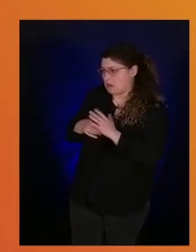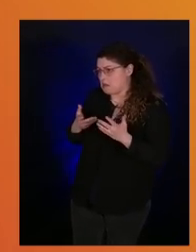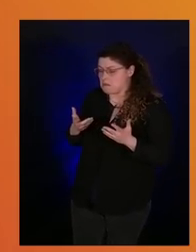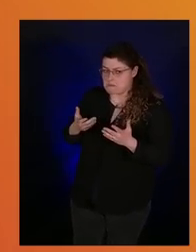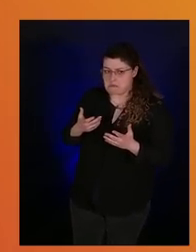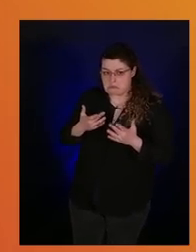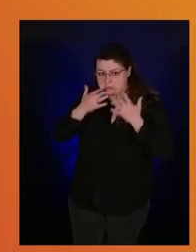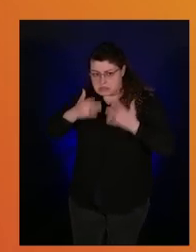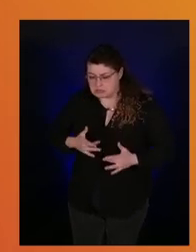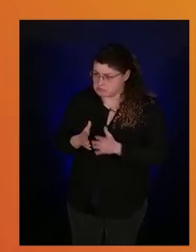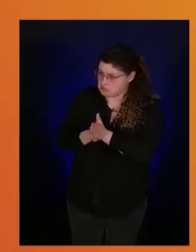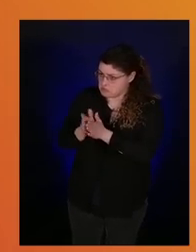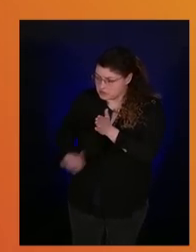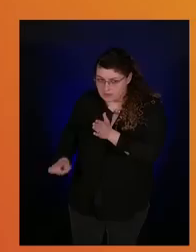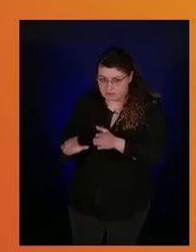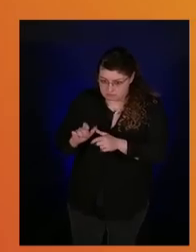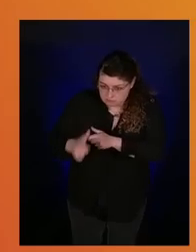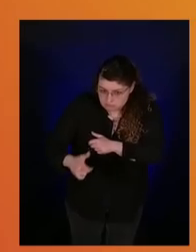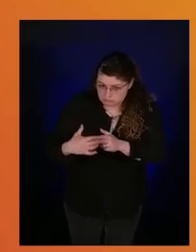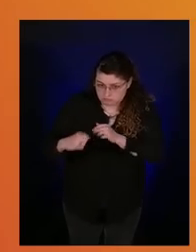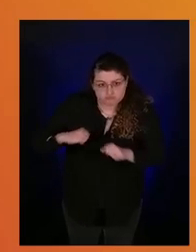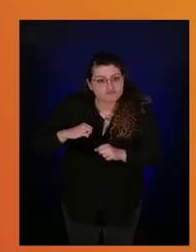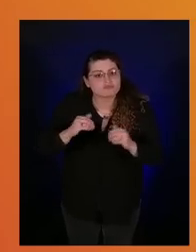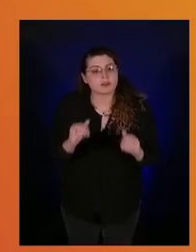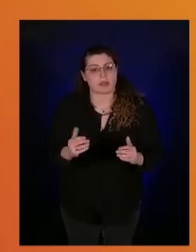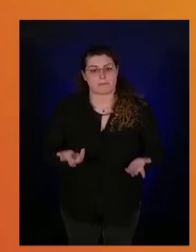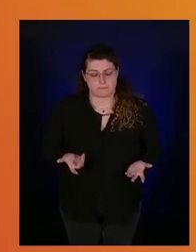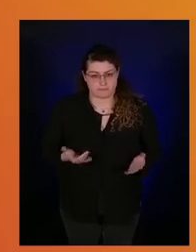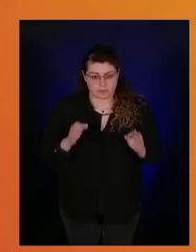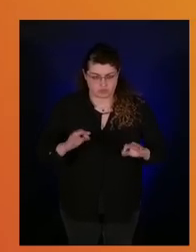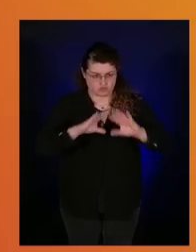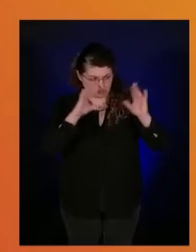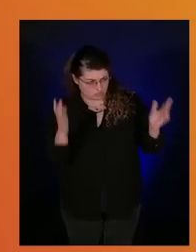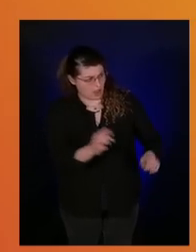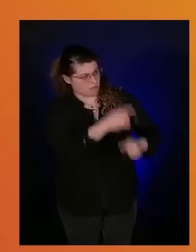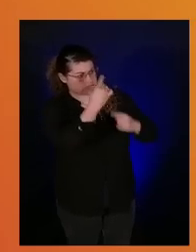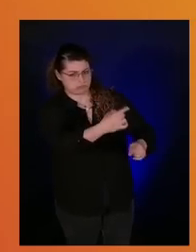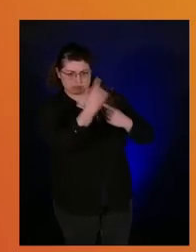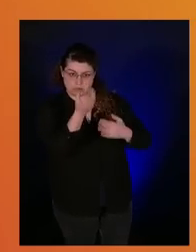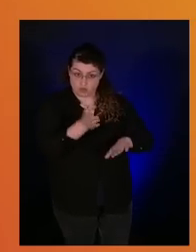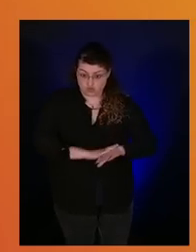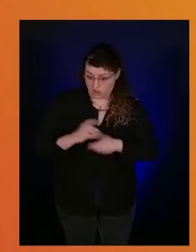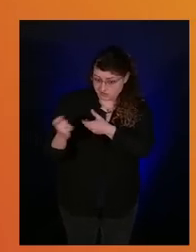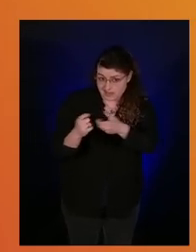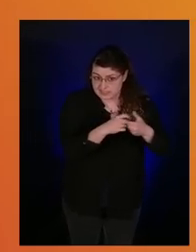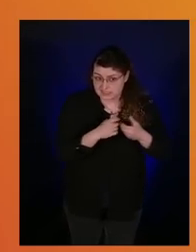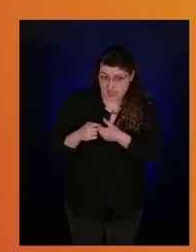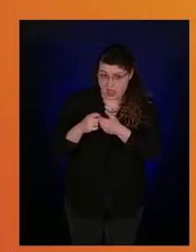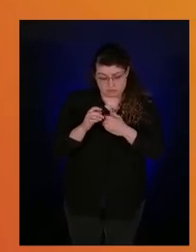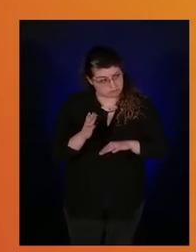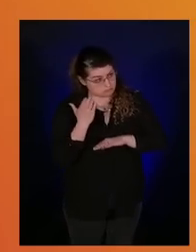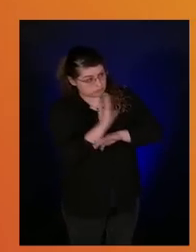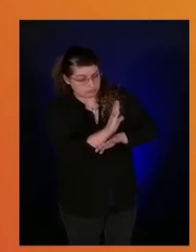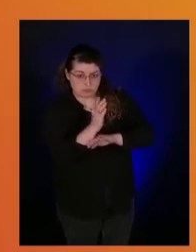l'unité syndicale et l'unité d'action. Au cœur de ce raz-de-marée de contestation, les organisations syndicales retrouvent un crédit nouveau